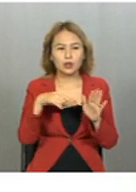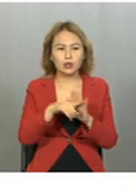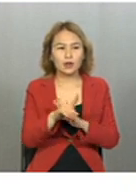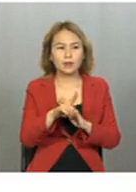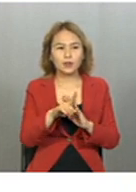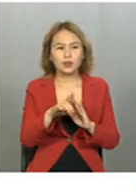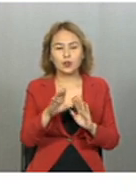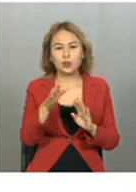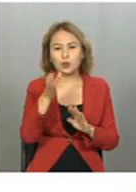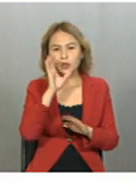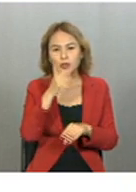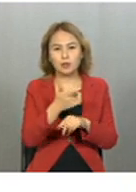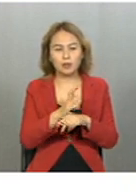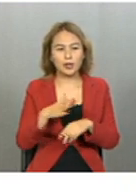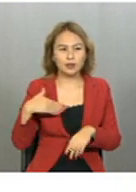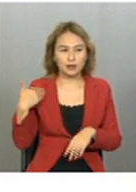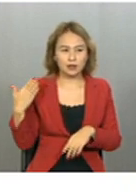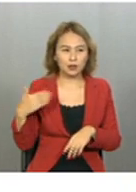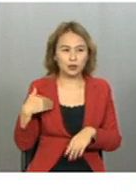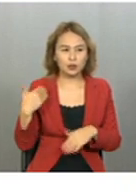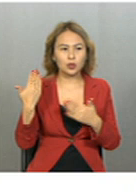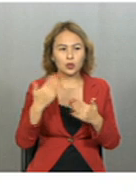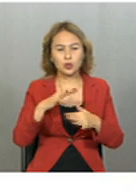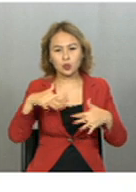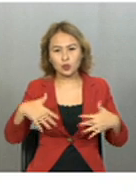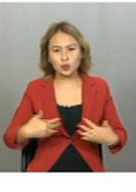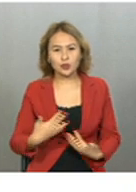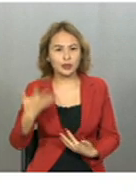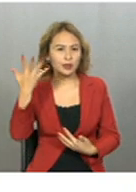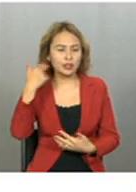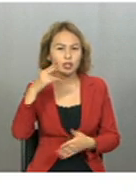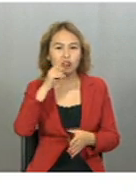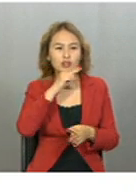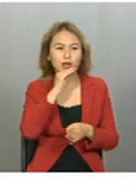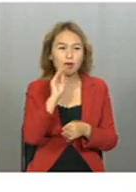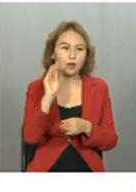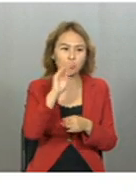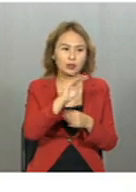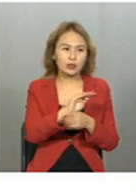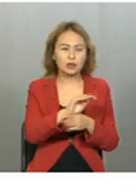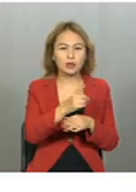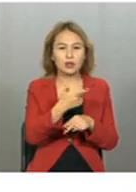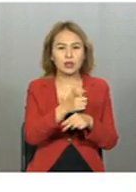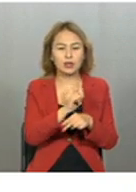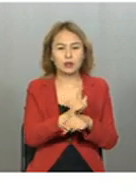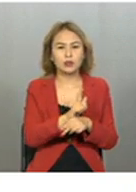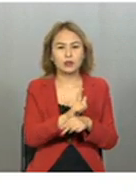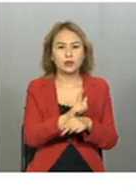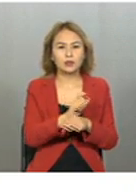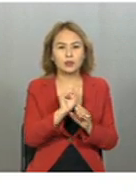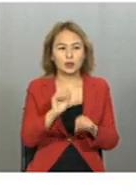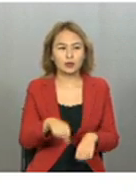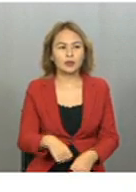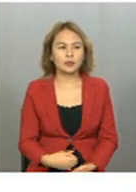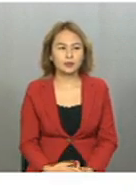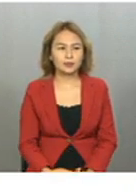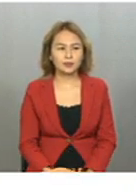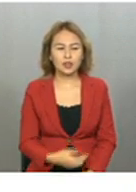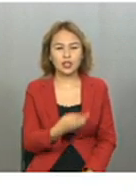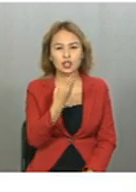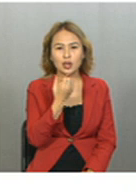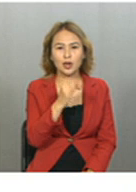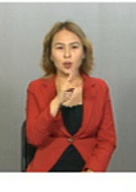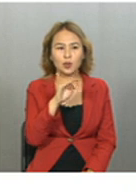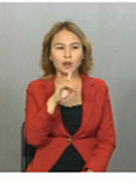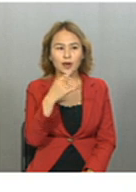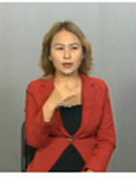тосап түрінде өте пайдалы. Оны суық деген кезде шайға салып, ішу керек.